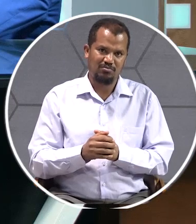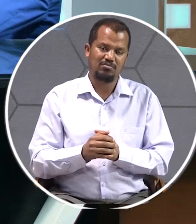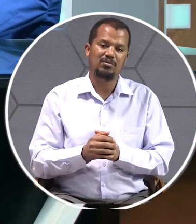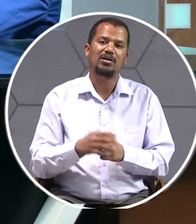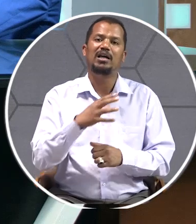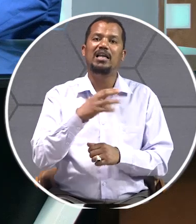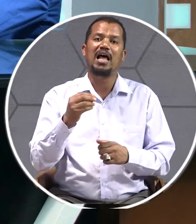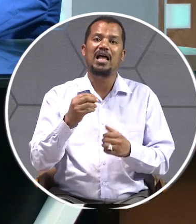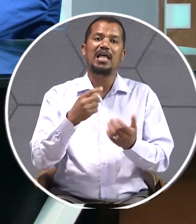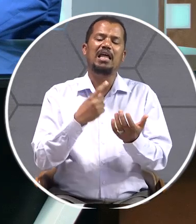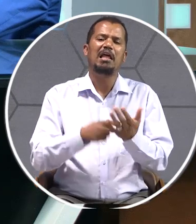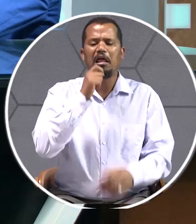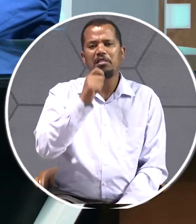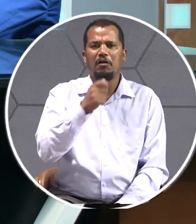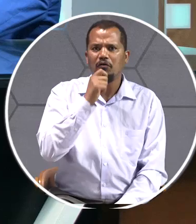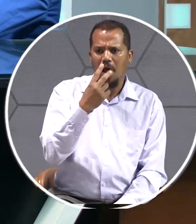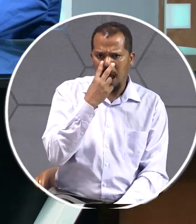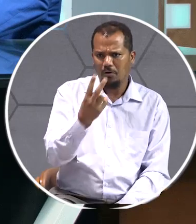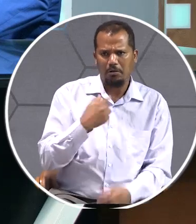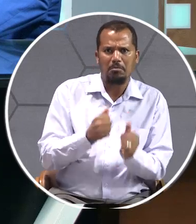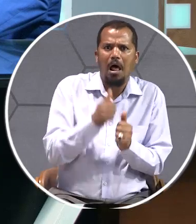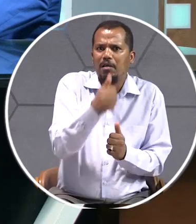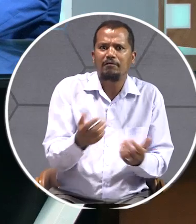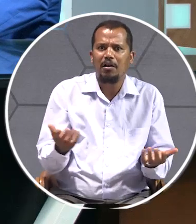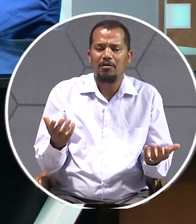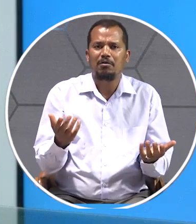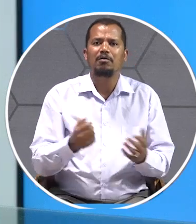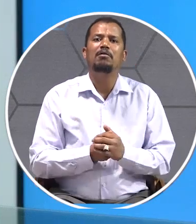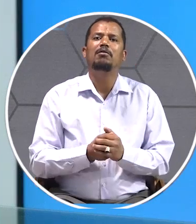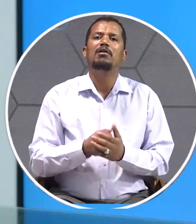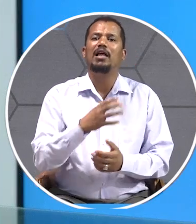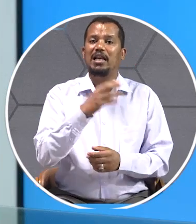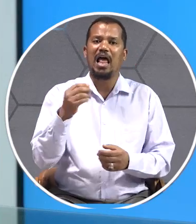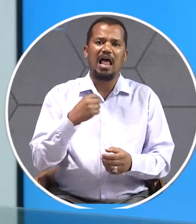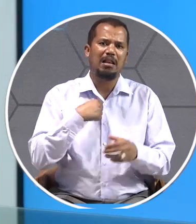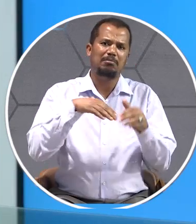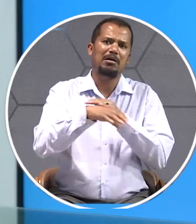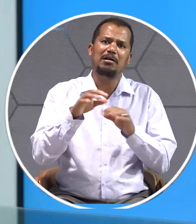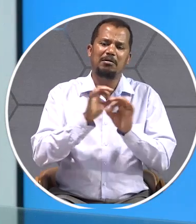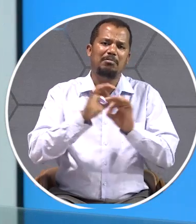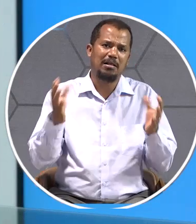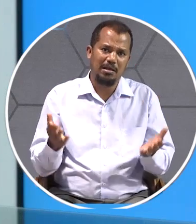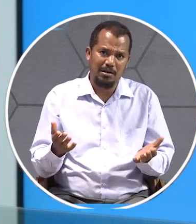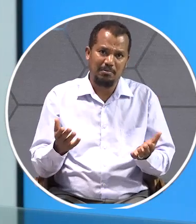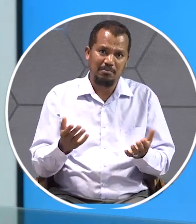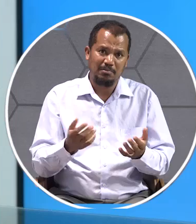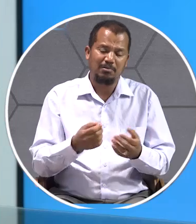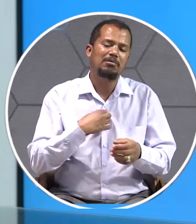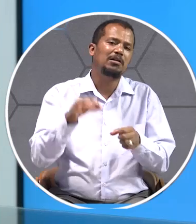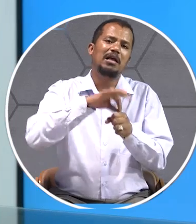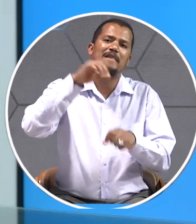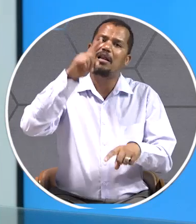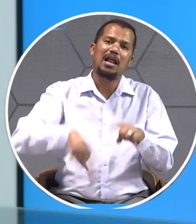እኔ እንግዲህ ኢንተርቪው ላይ አይተውኛል አልፈያለሁ እስከዛሬ በማይገባኝ ምክንያት ልንቀጥር